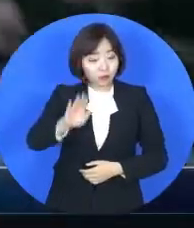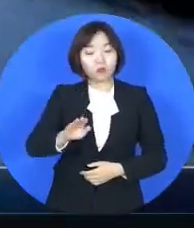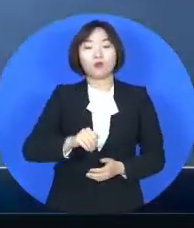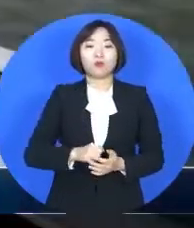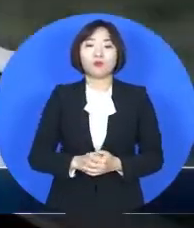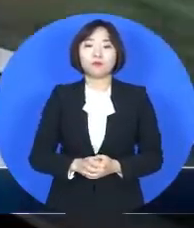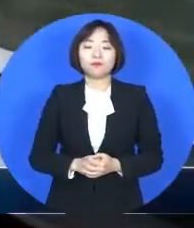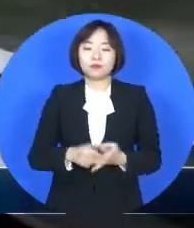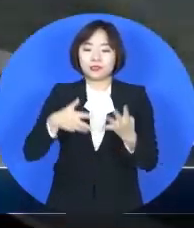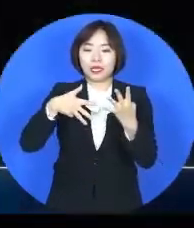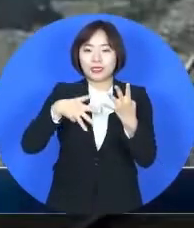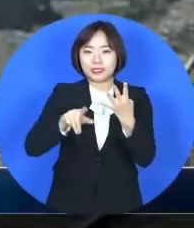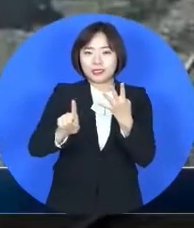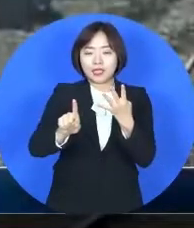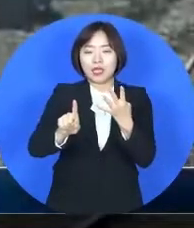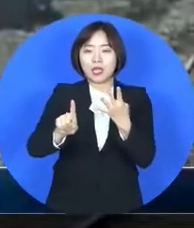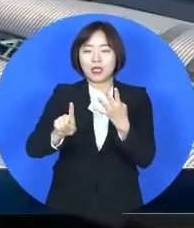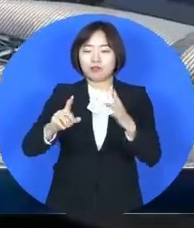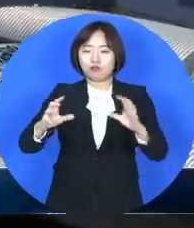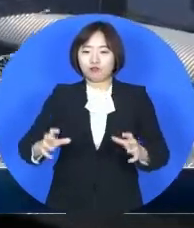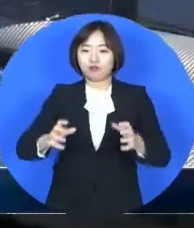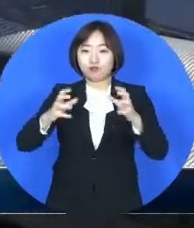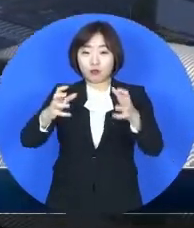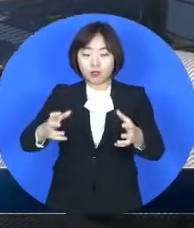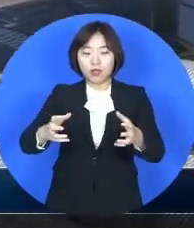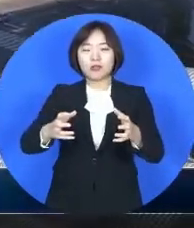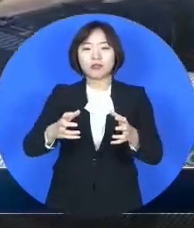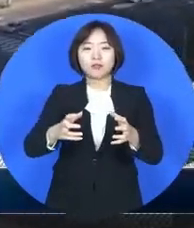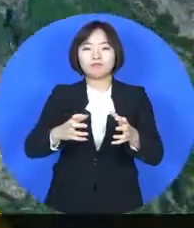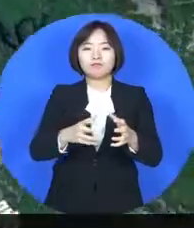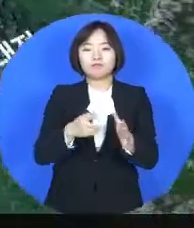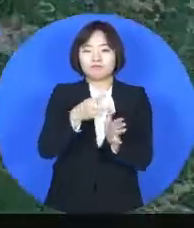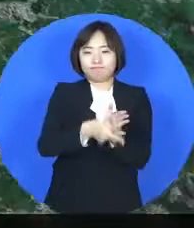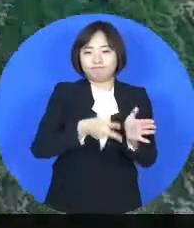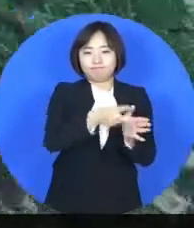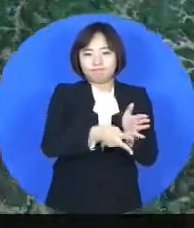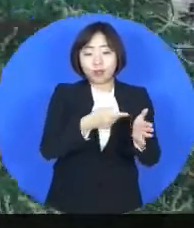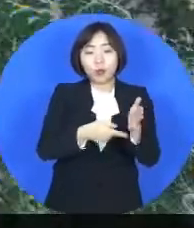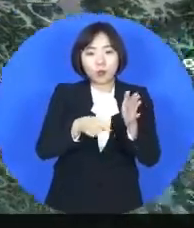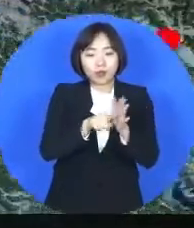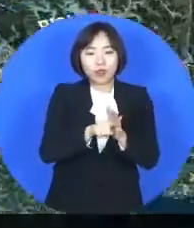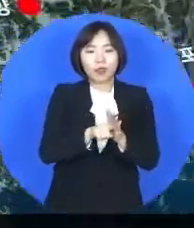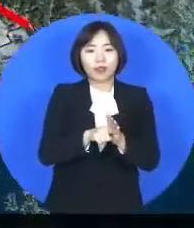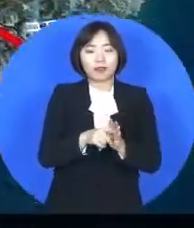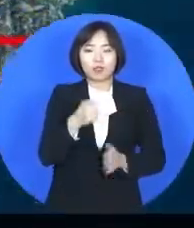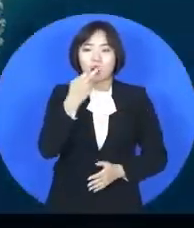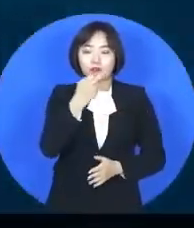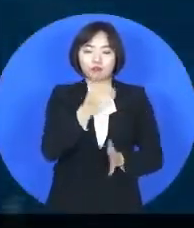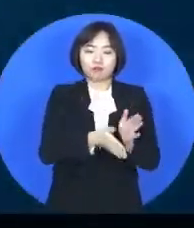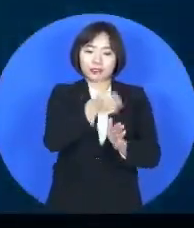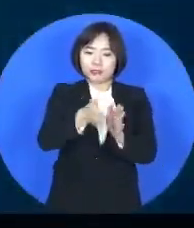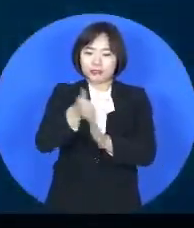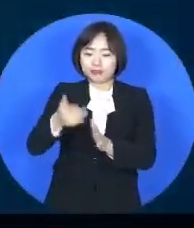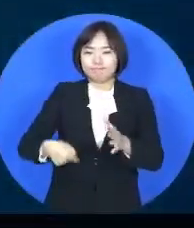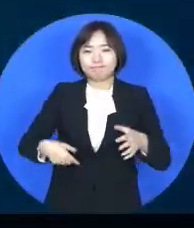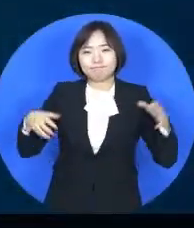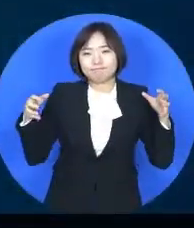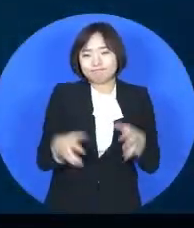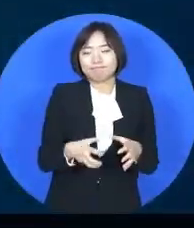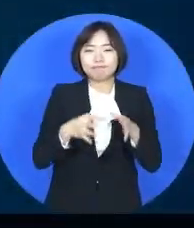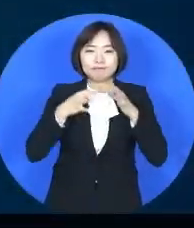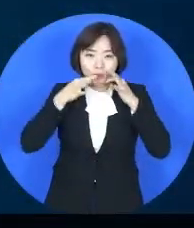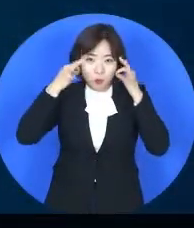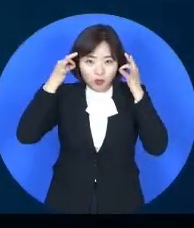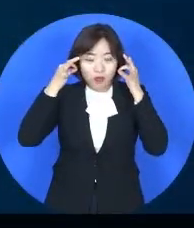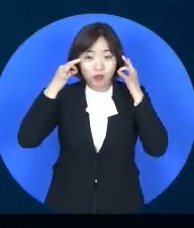중부권 동서횡단철도가 제4차 국가철도망 구축계획에 전구간이 반영될 수 있도록 12개 시군협력체와 모든